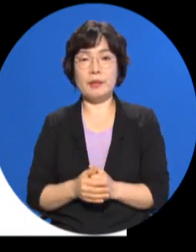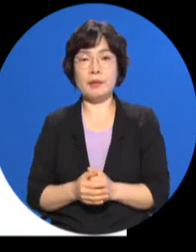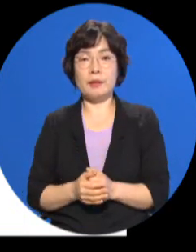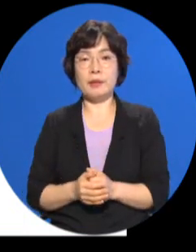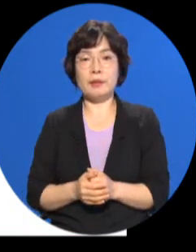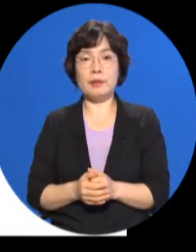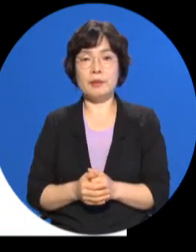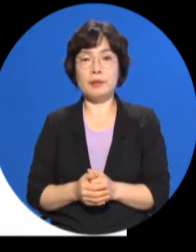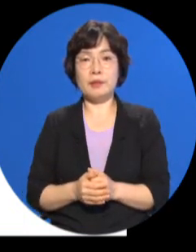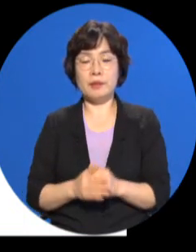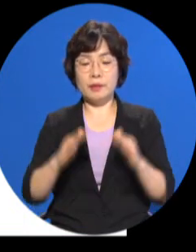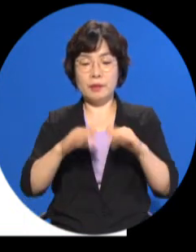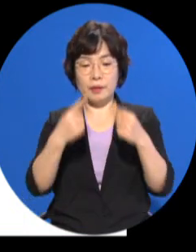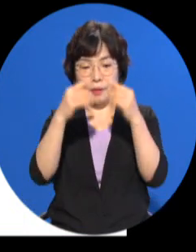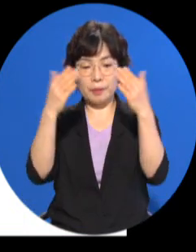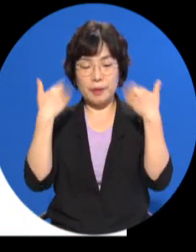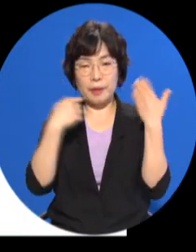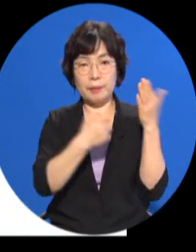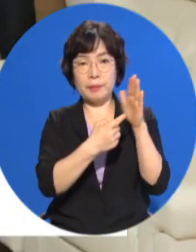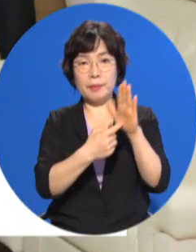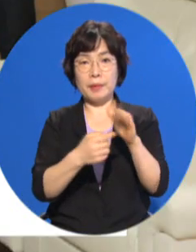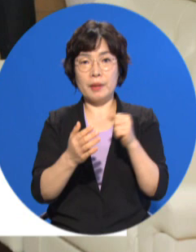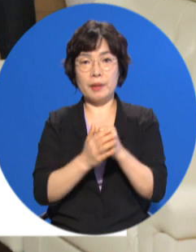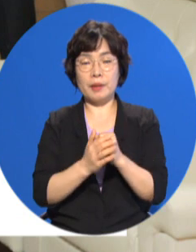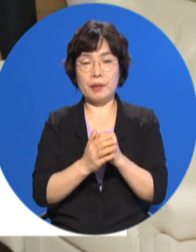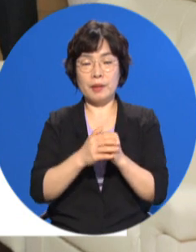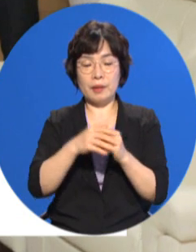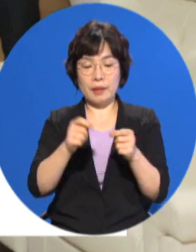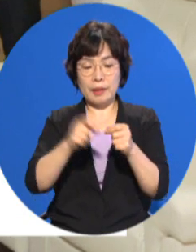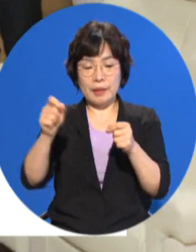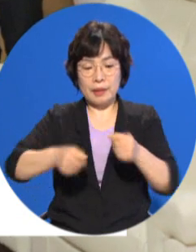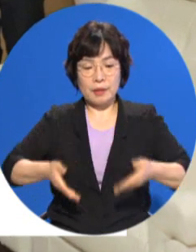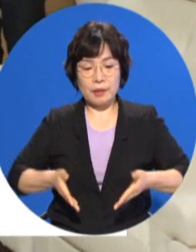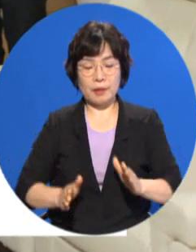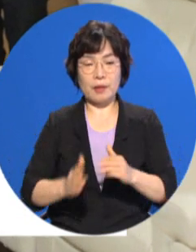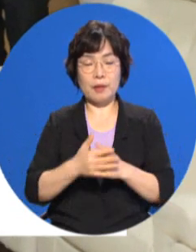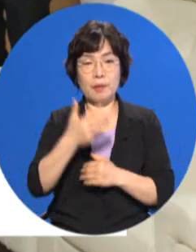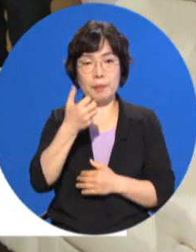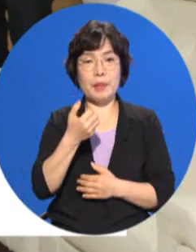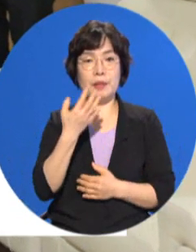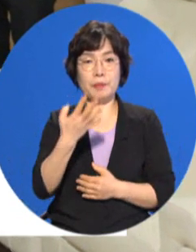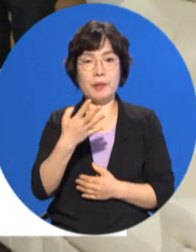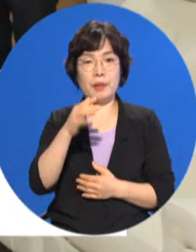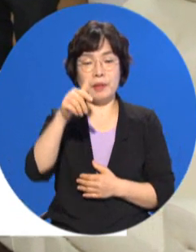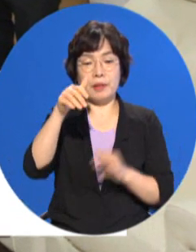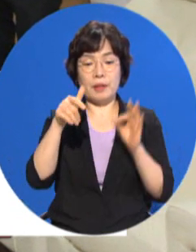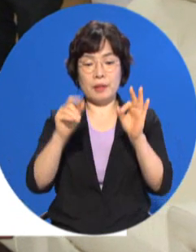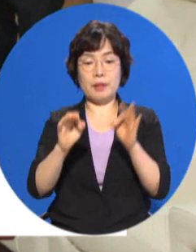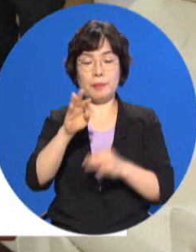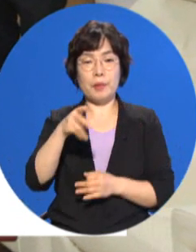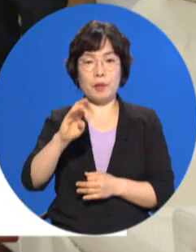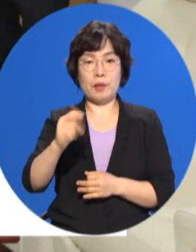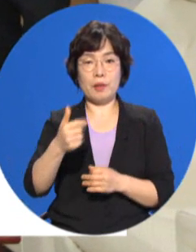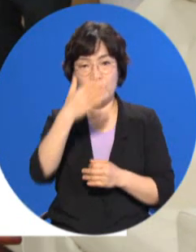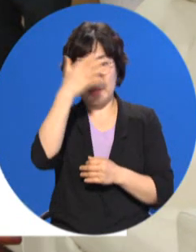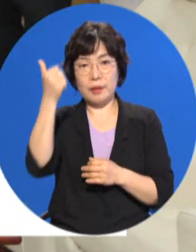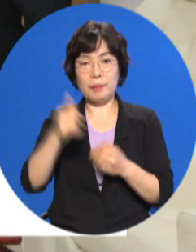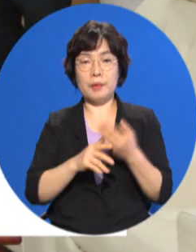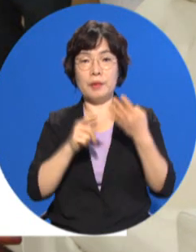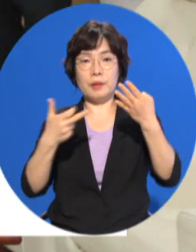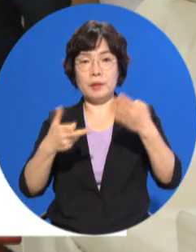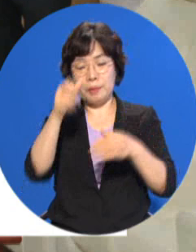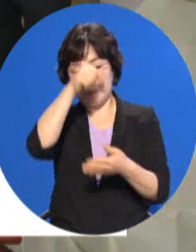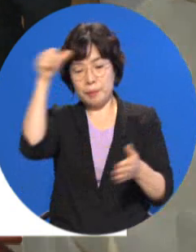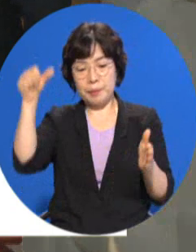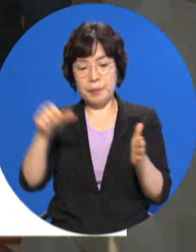있습니다. 전남대학교에 따르면 전남 장성 출신인 84살 김병양 할아버지가 지난 17일 평생